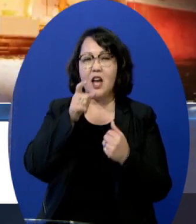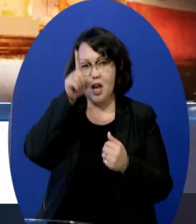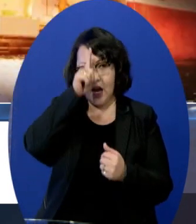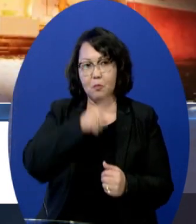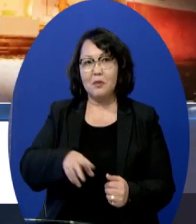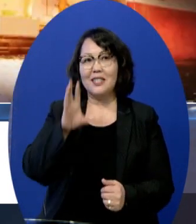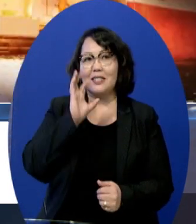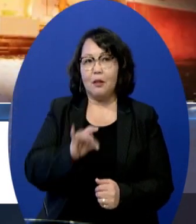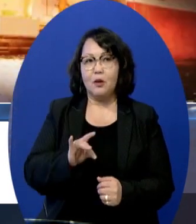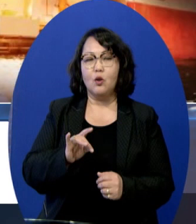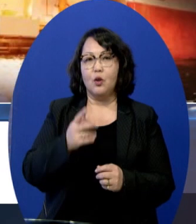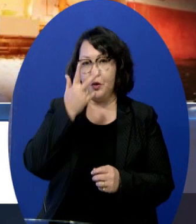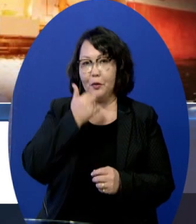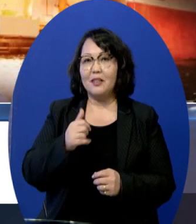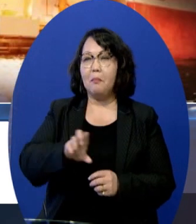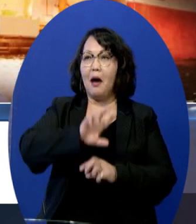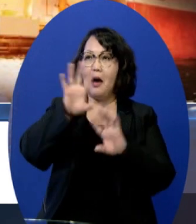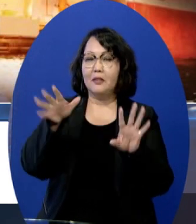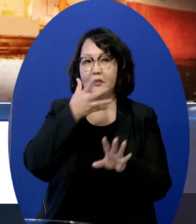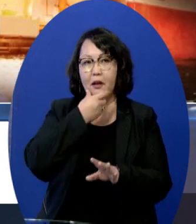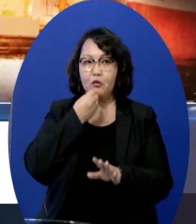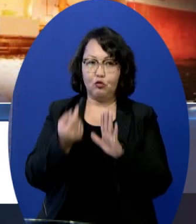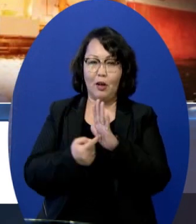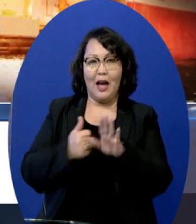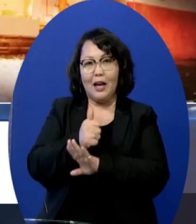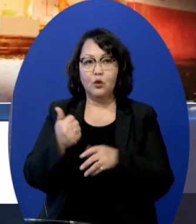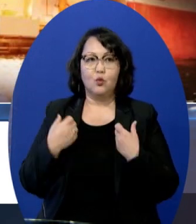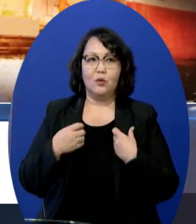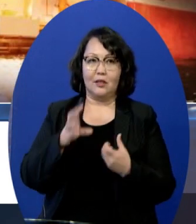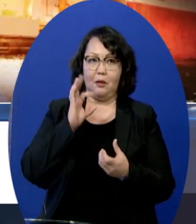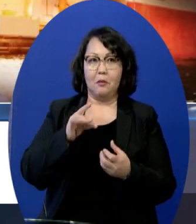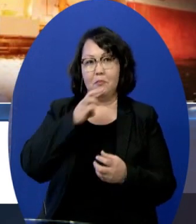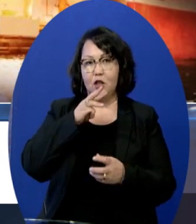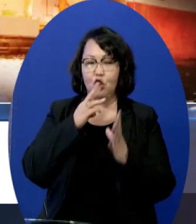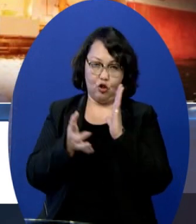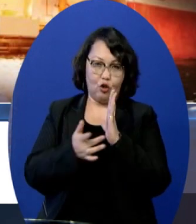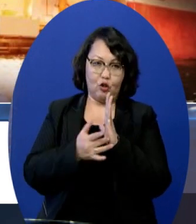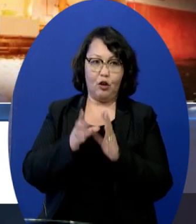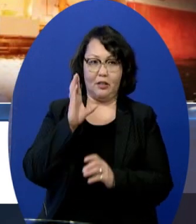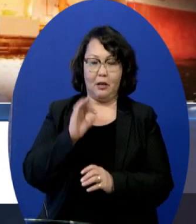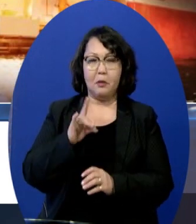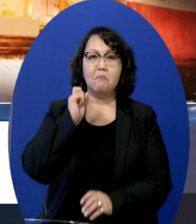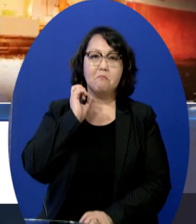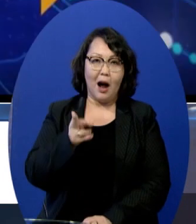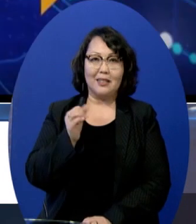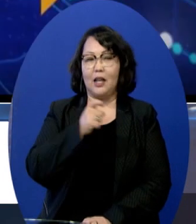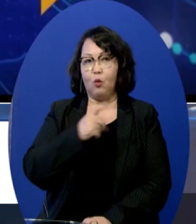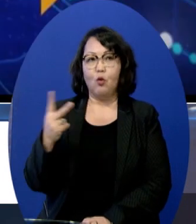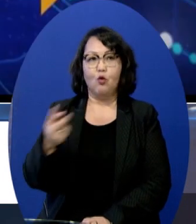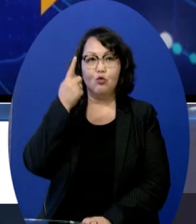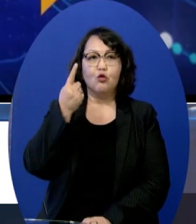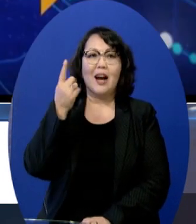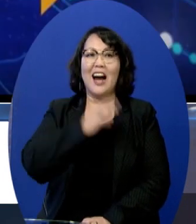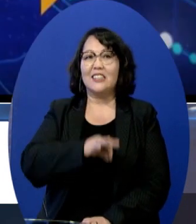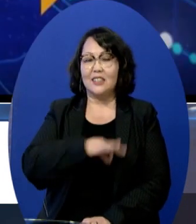салбар, үзэсгэлэнд түүхт байгаль орчинд суурилсан аялал жуулчлалын салбар, мэдээллийн технологийн салбар, банк санхүү, өндөр ашиг бүхий дэд